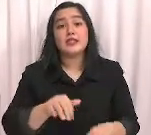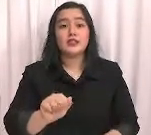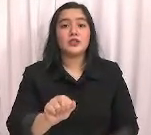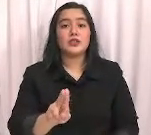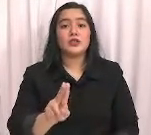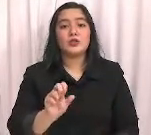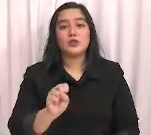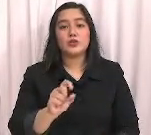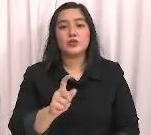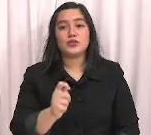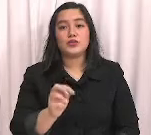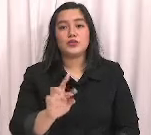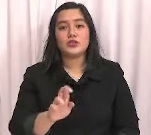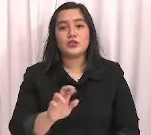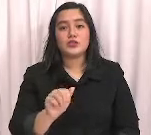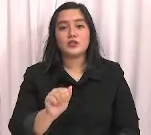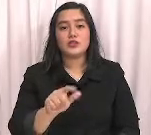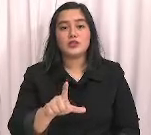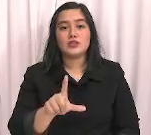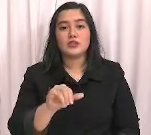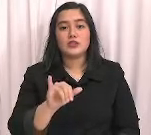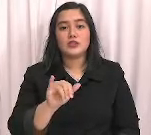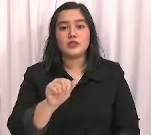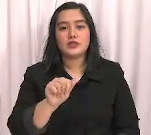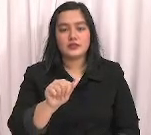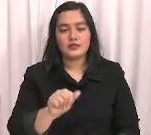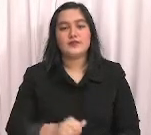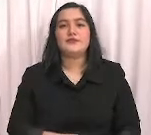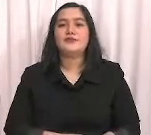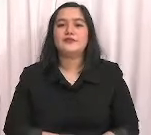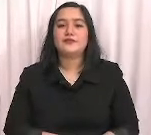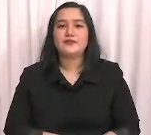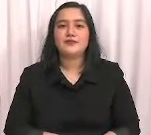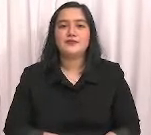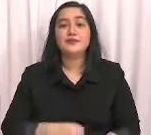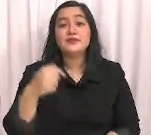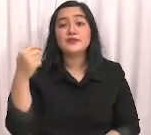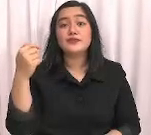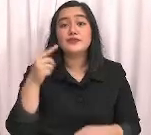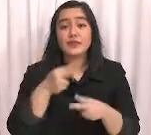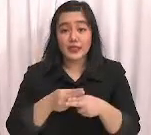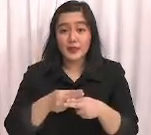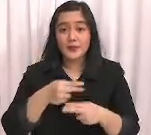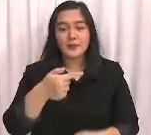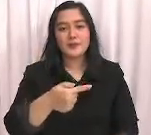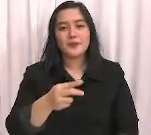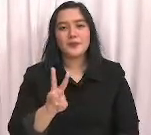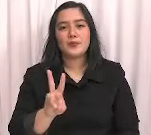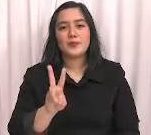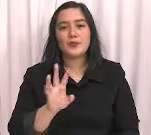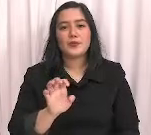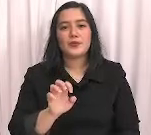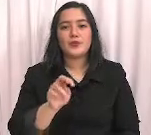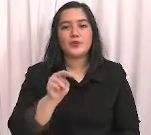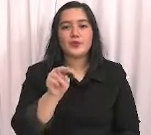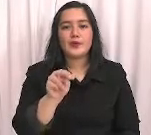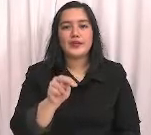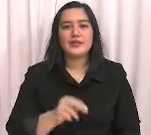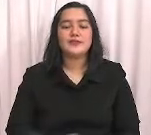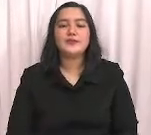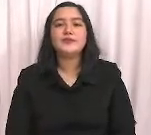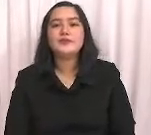friend, asawa ni Colonel Mark Deslate, si Gwen Deslate. Hi, wow. Gwen. Nasa Canberra,